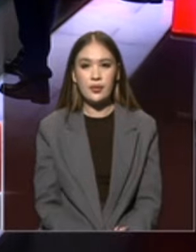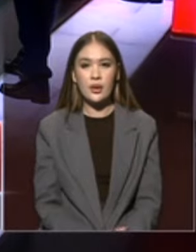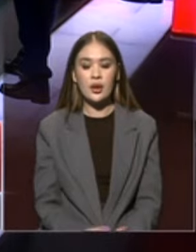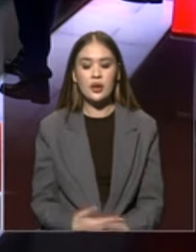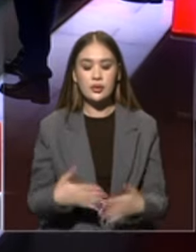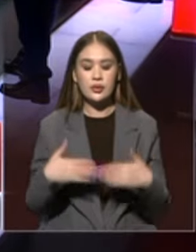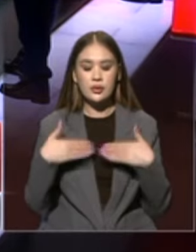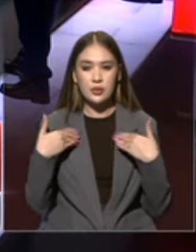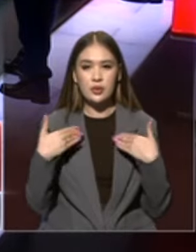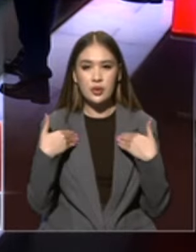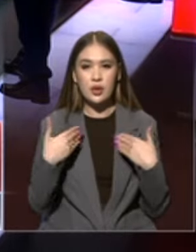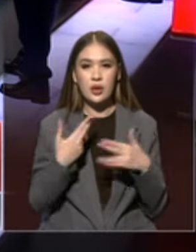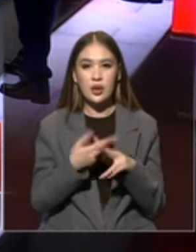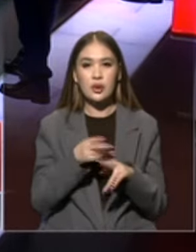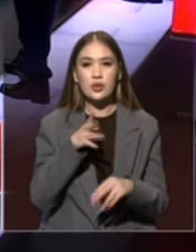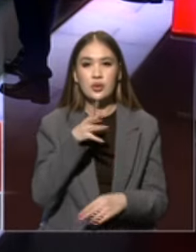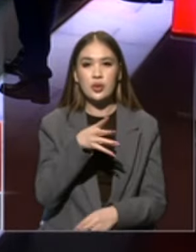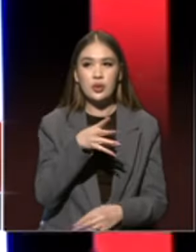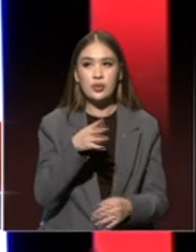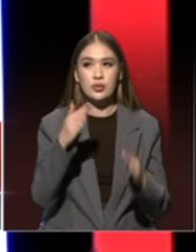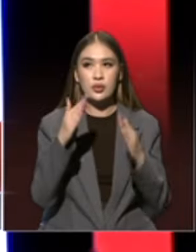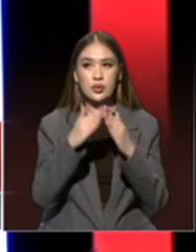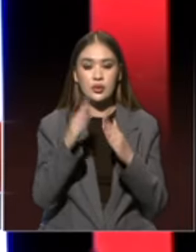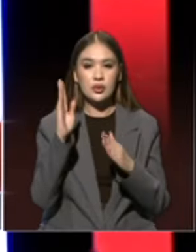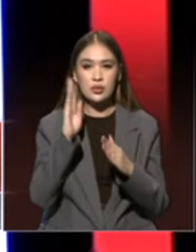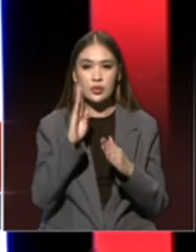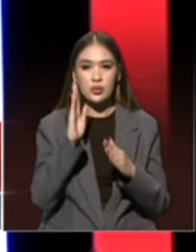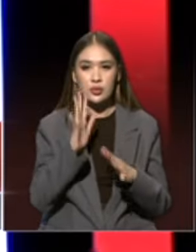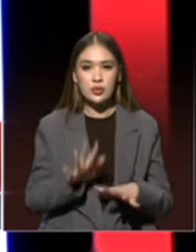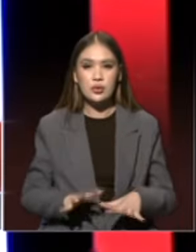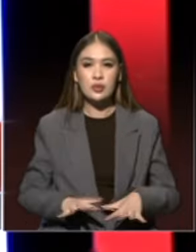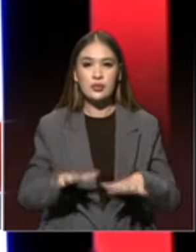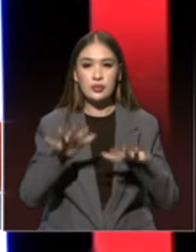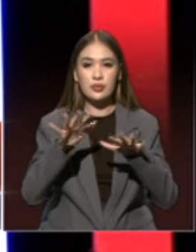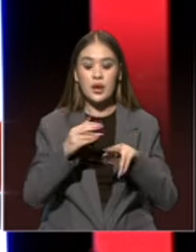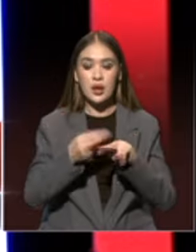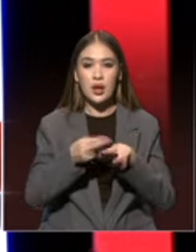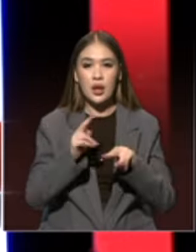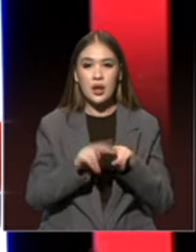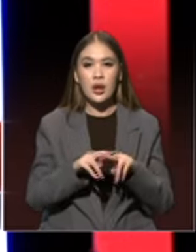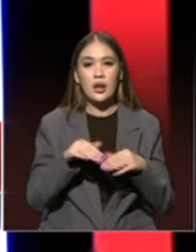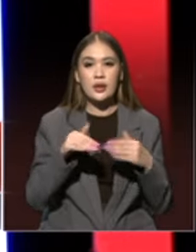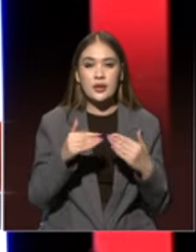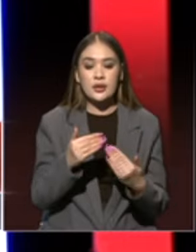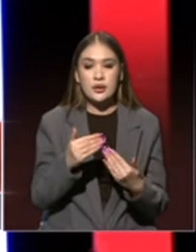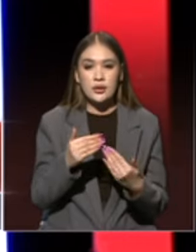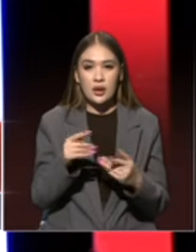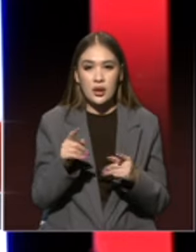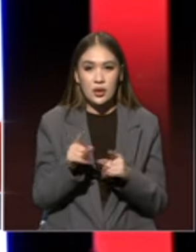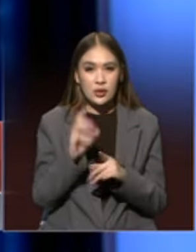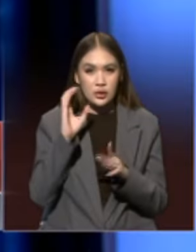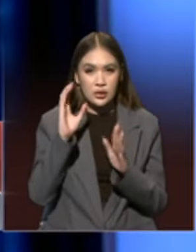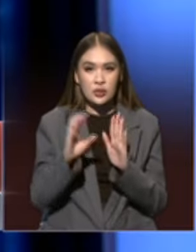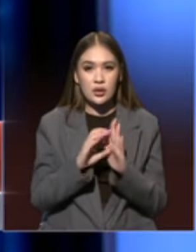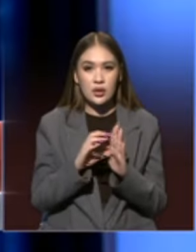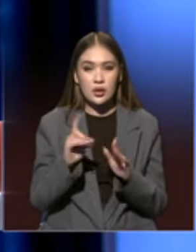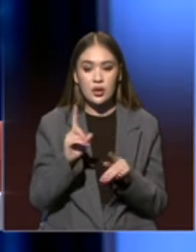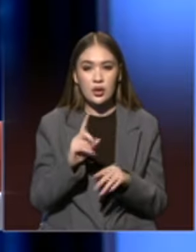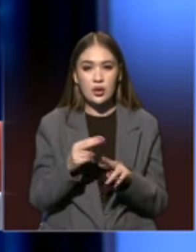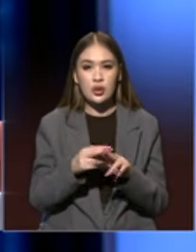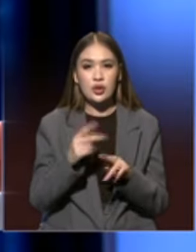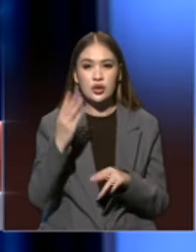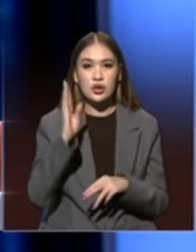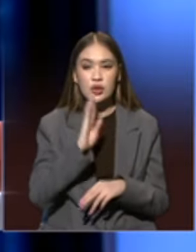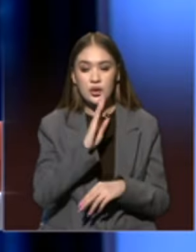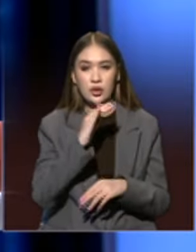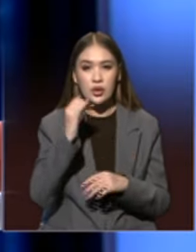Ассалаумағалейкум. 4000 үй судың астында қалды. Естіп отырсыз, жаңа өздеріңіздің қалаңыздың тұрғыны айтып жатыр мысалға. Оң жағымдағы үйді су шайды,